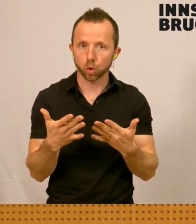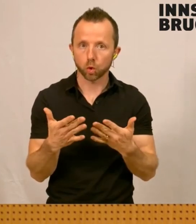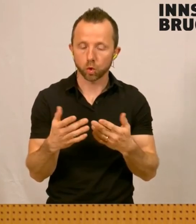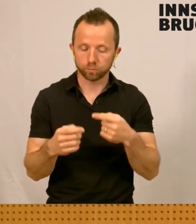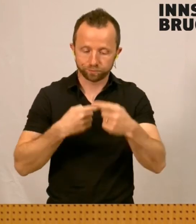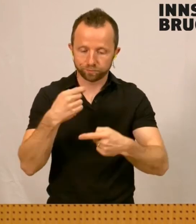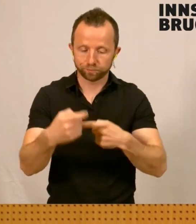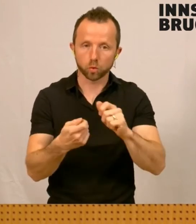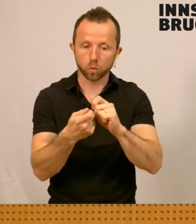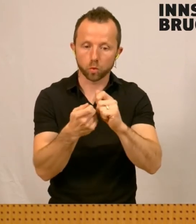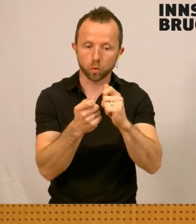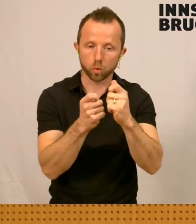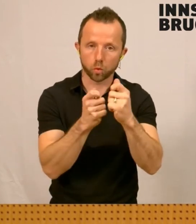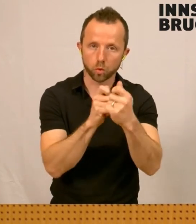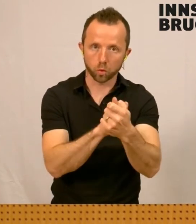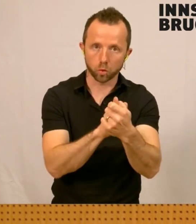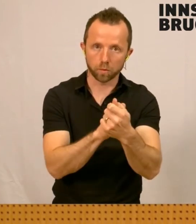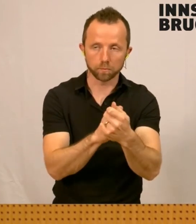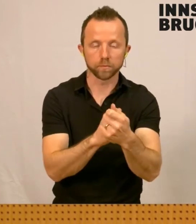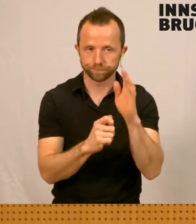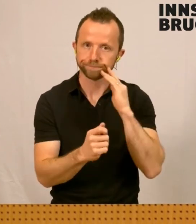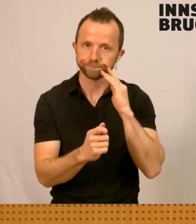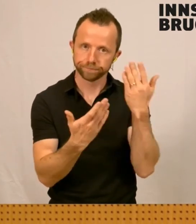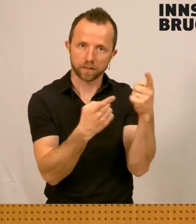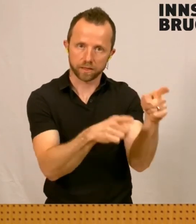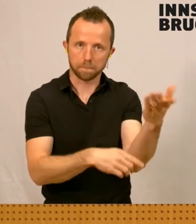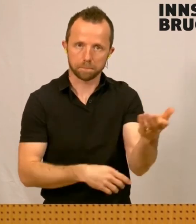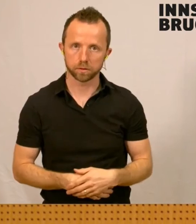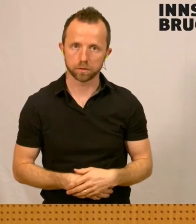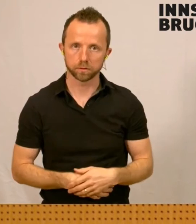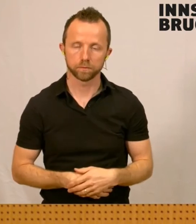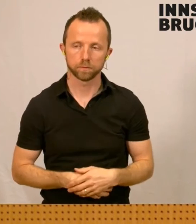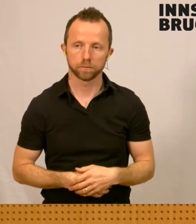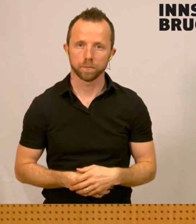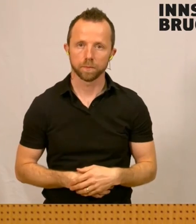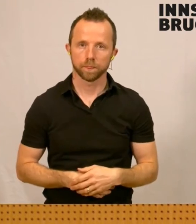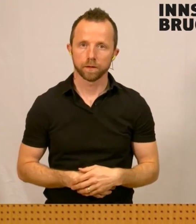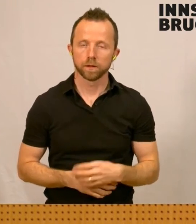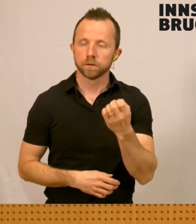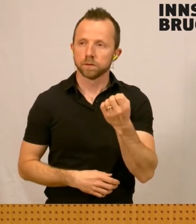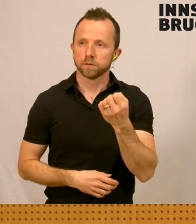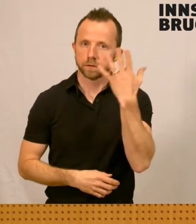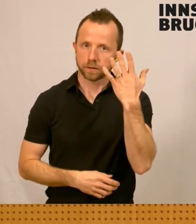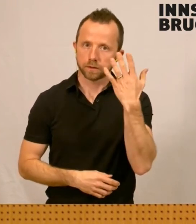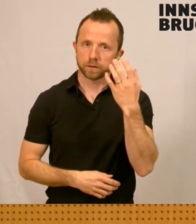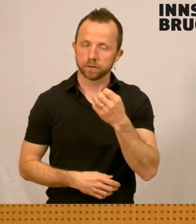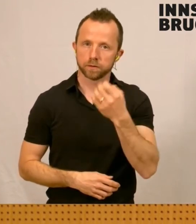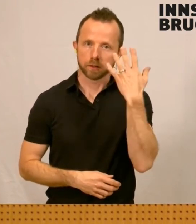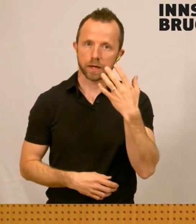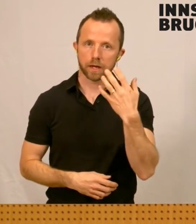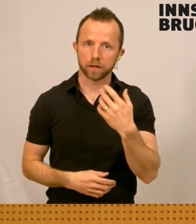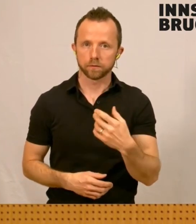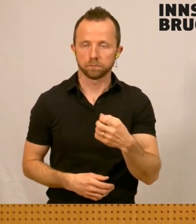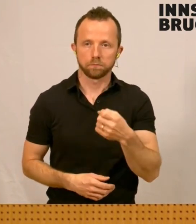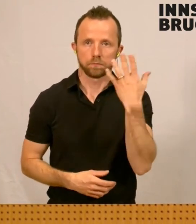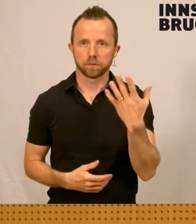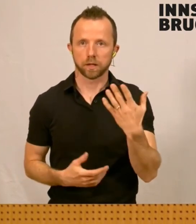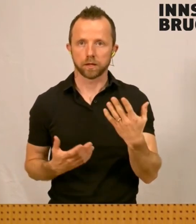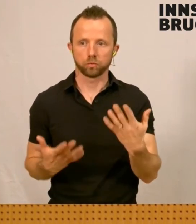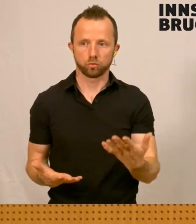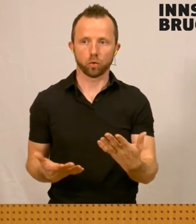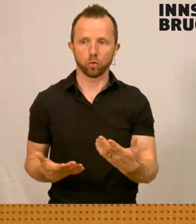euch als Finanzausschussvorsitzender schwer ans Herz legen. Wir werden sicher keinen Schalmeienklängen aufsitzen.